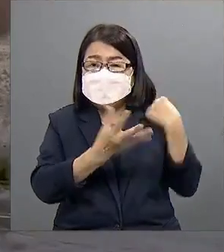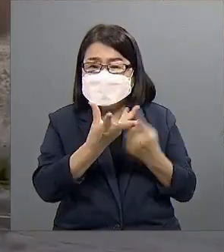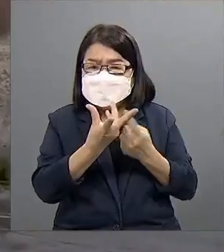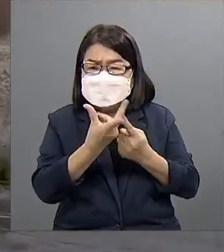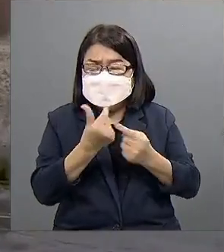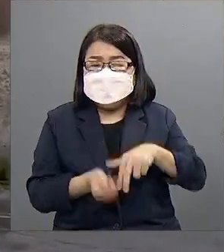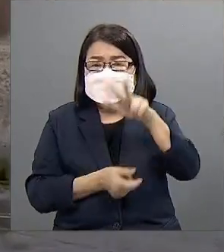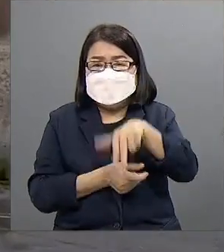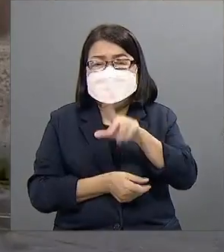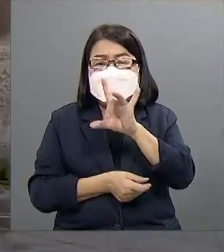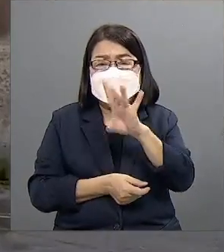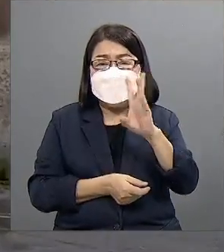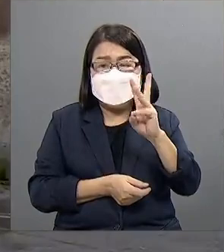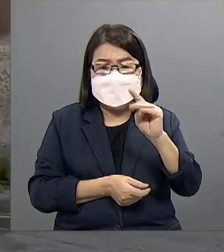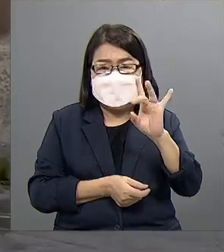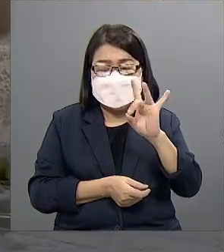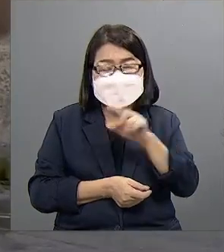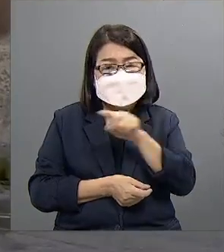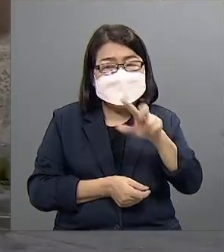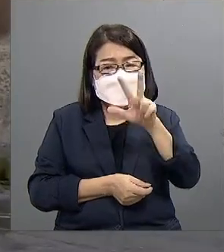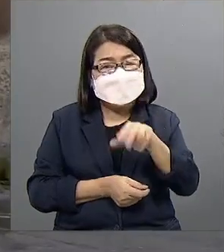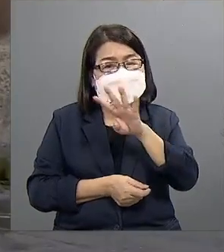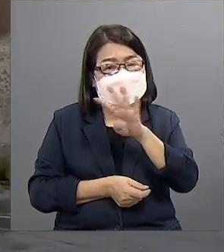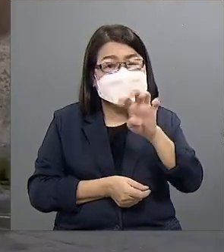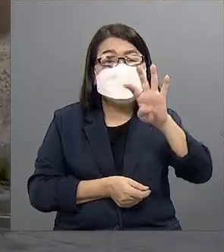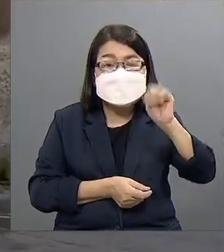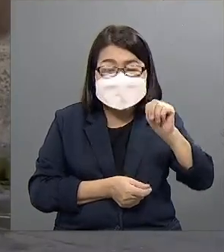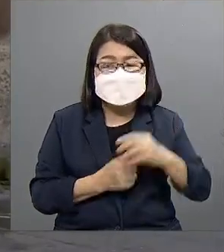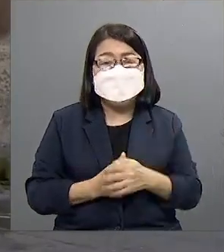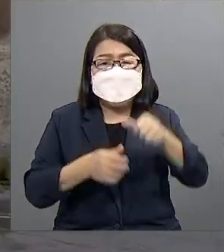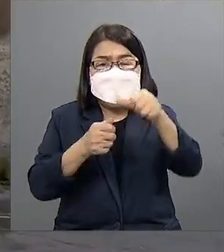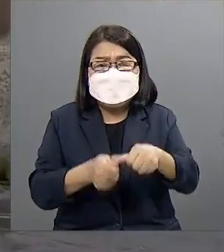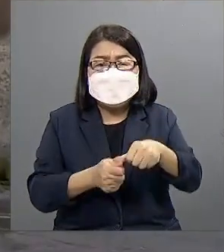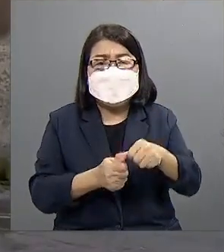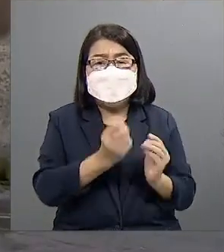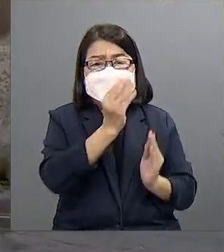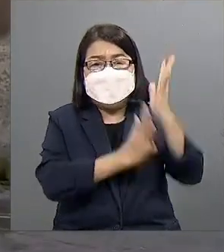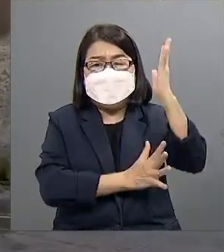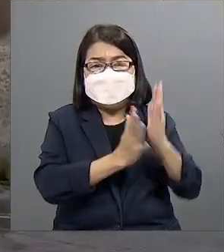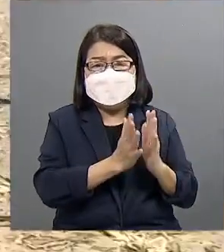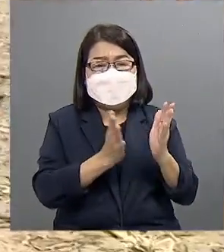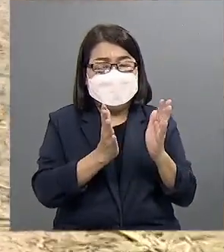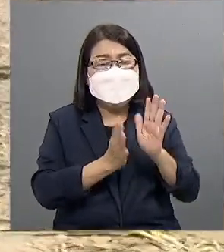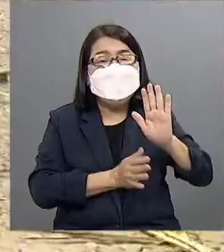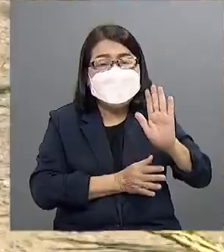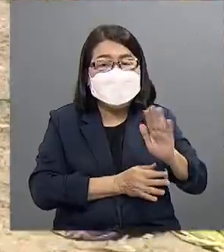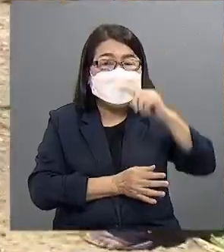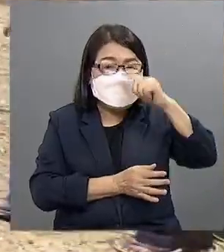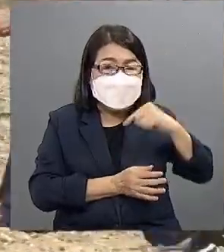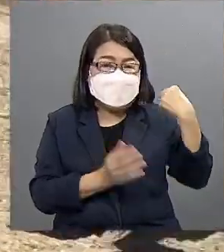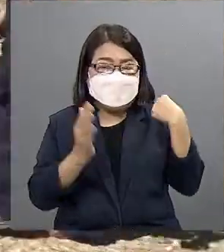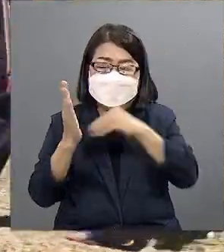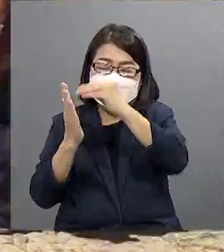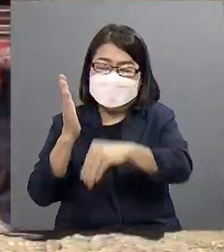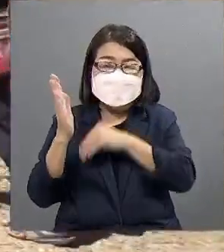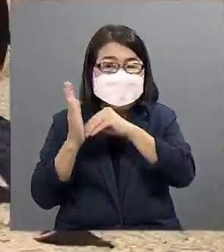3,168 ถึง 3,440 ตัวในเขตรักษาพันธุ์สัตว์ป่าและอุทยานแห่งชาติ69แห่งมีผืนป่า